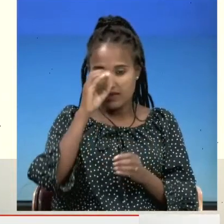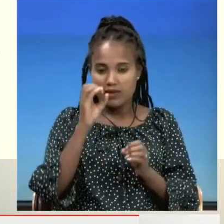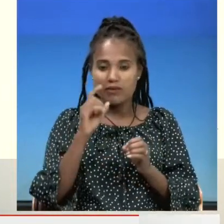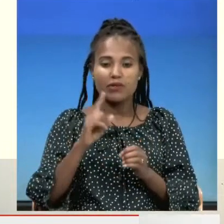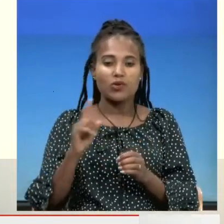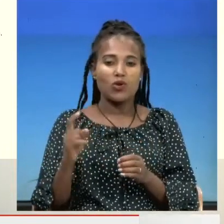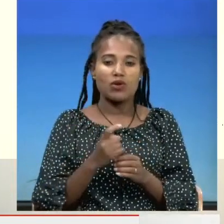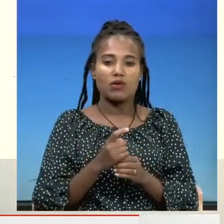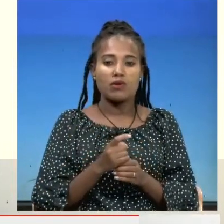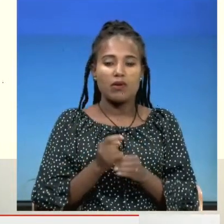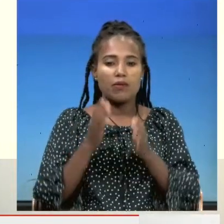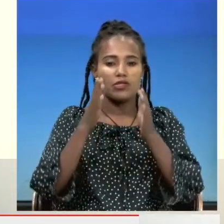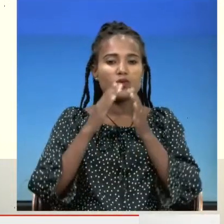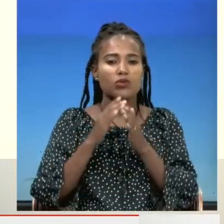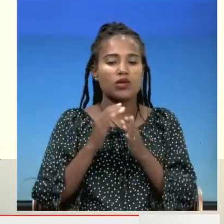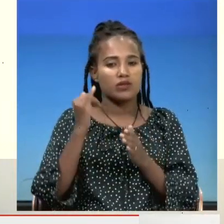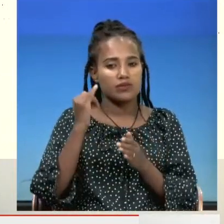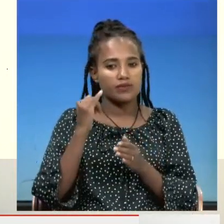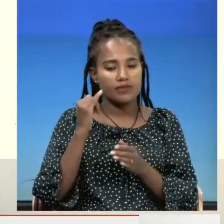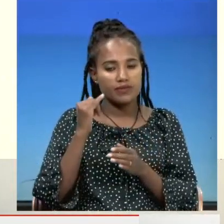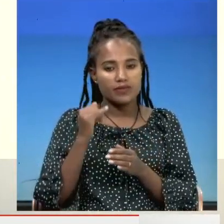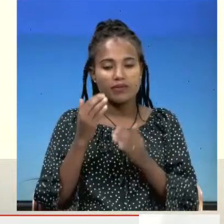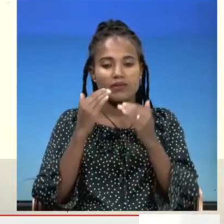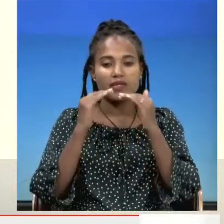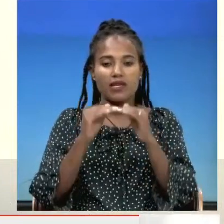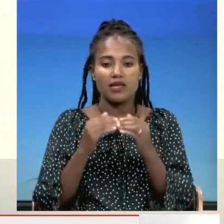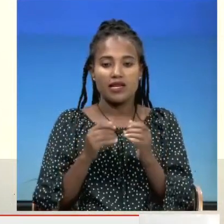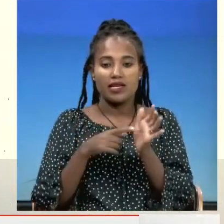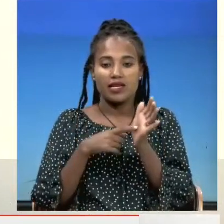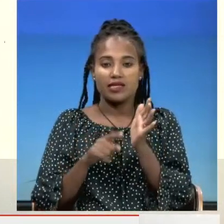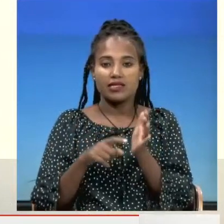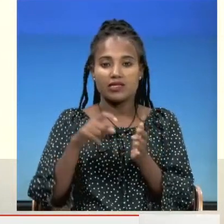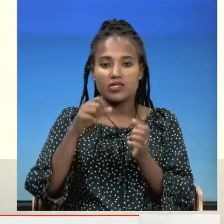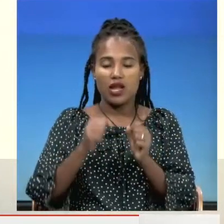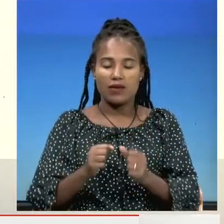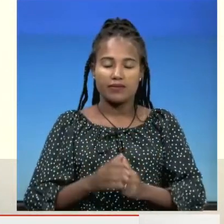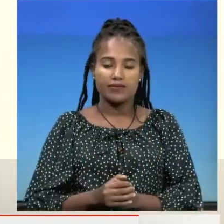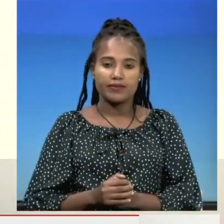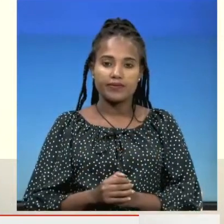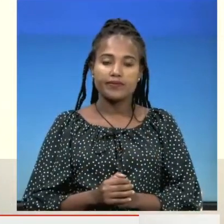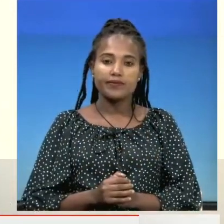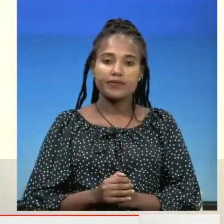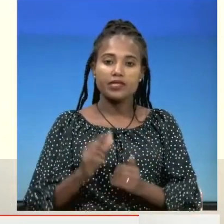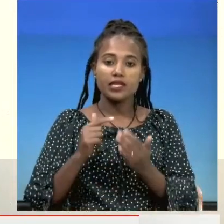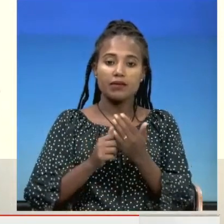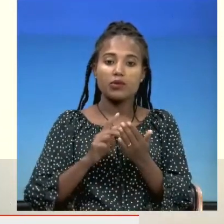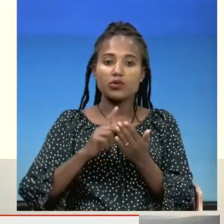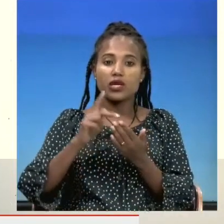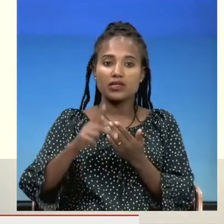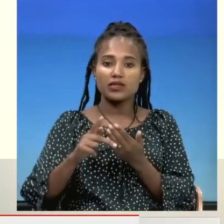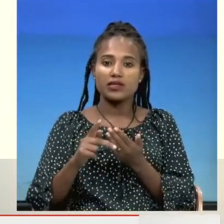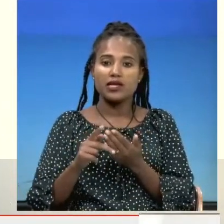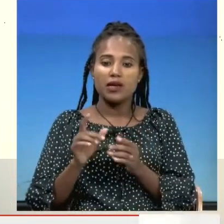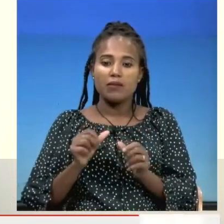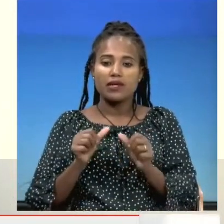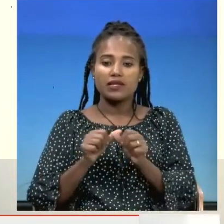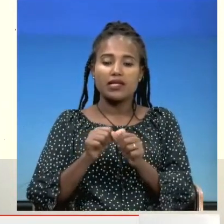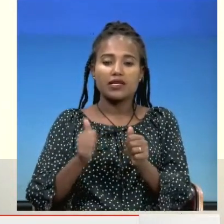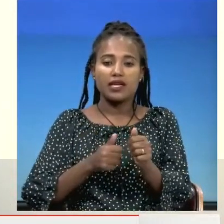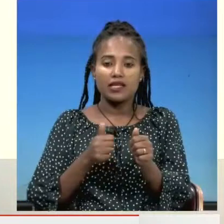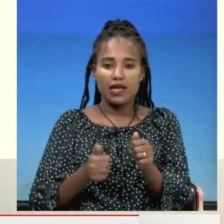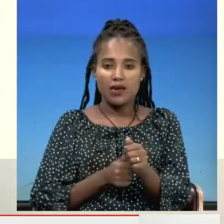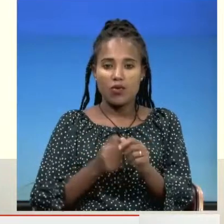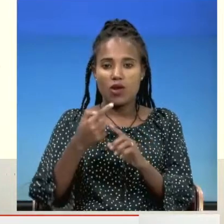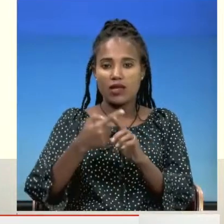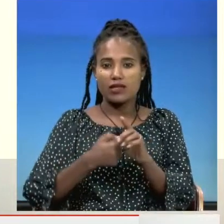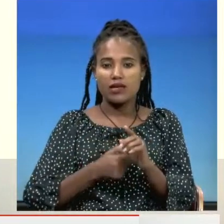እንደሆነም በአስተውሎቻችን ልክ ሊገለጽልን ይችላል። ይህ ፕሮጀክት በቀጣይ ተከታታይ